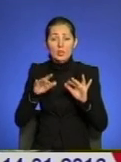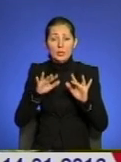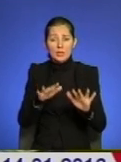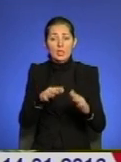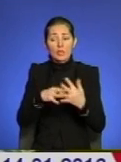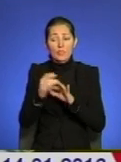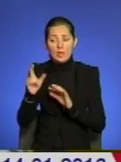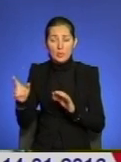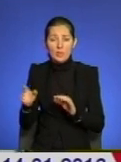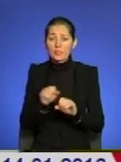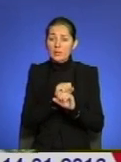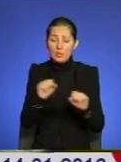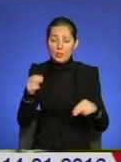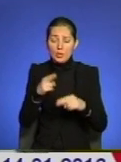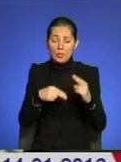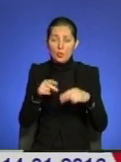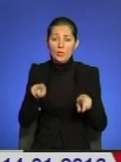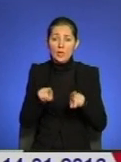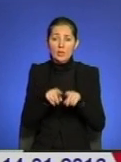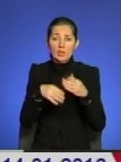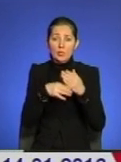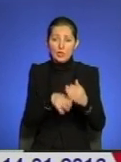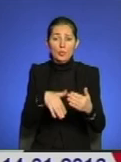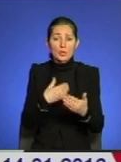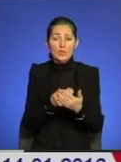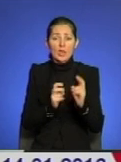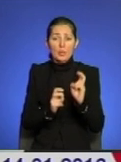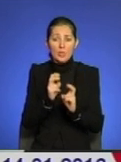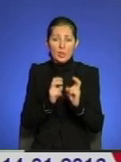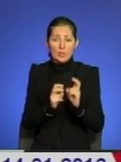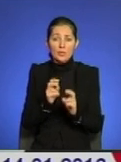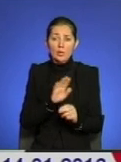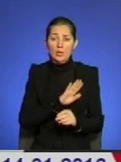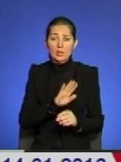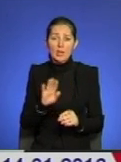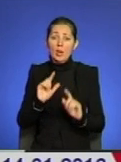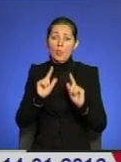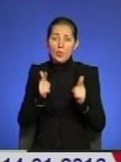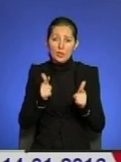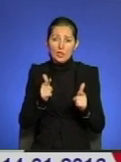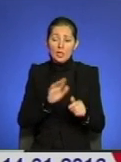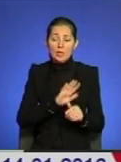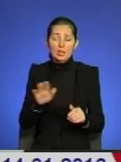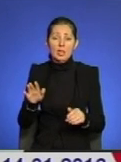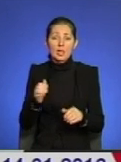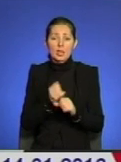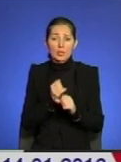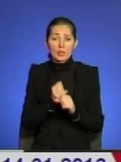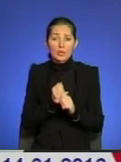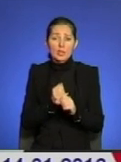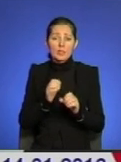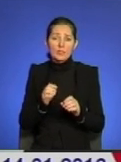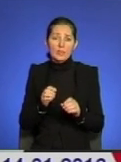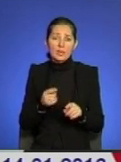будувати саме таким чином своє підприємство, не погодивши, не привівши відповідність